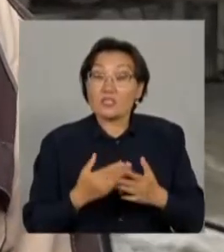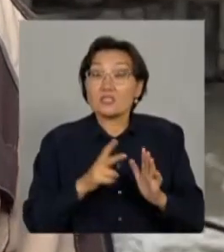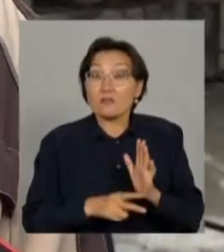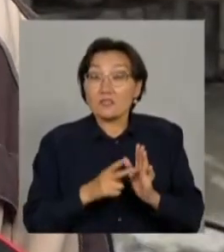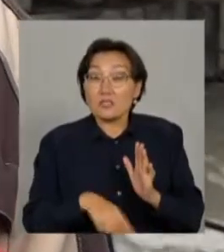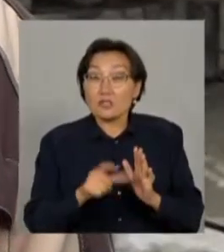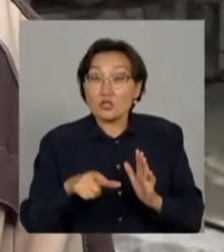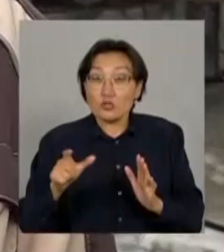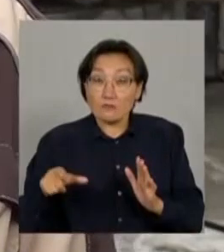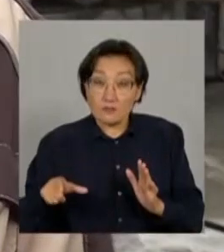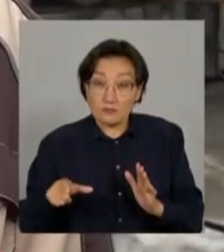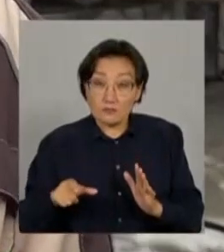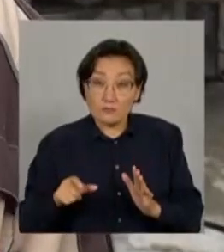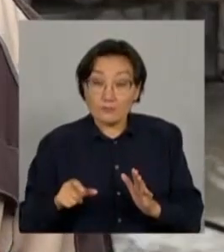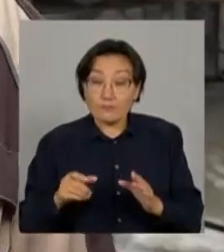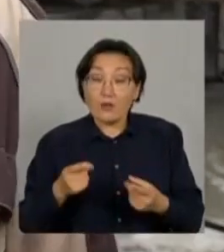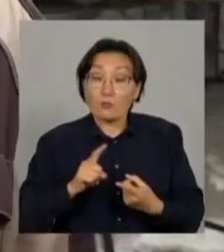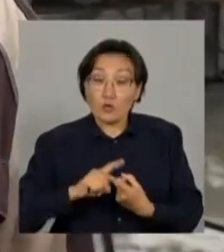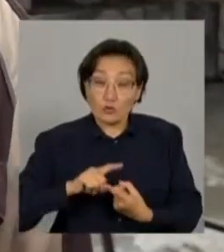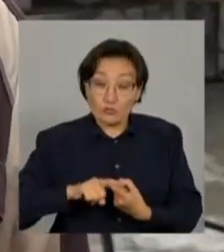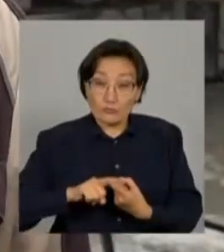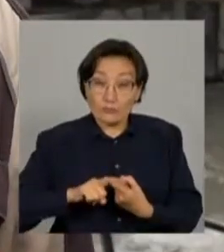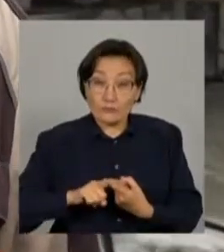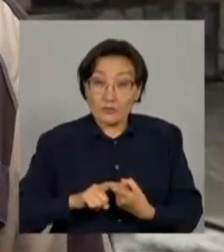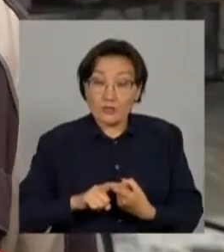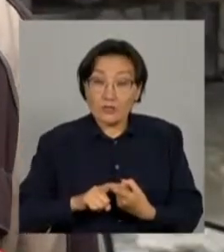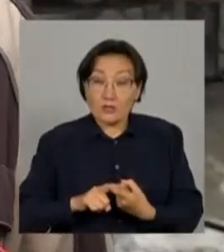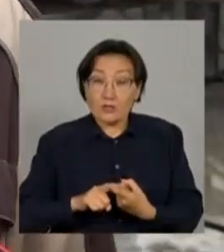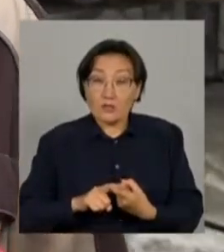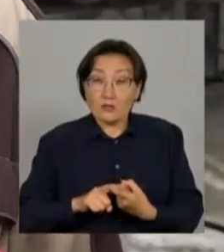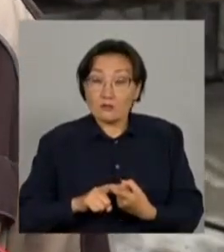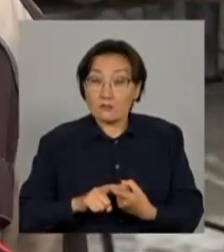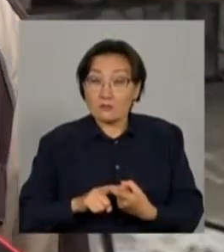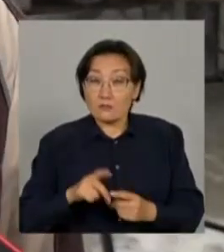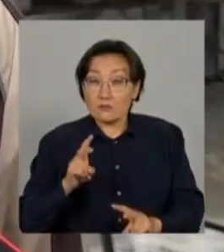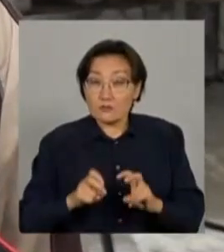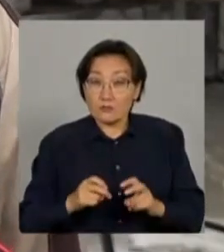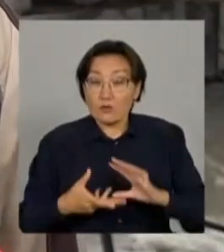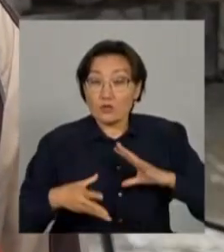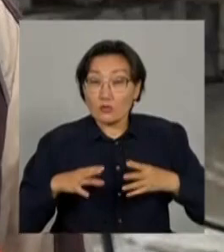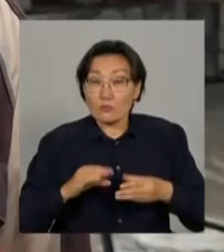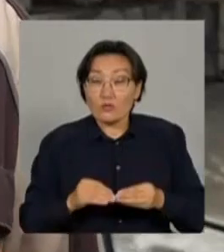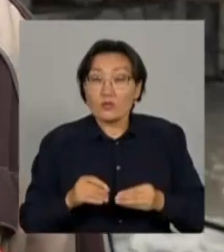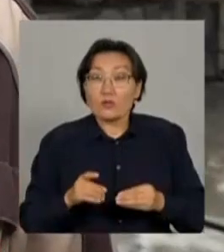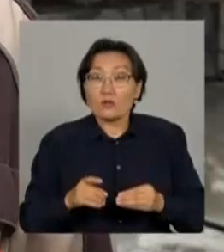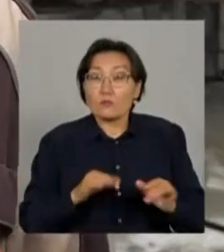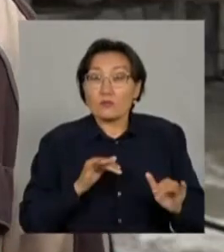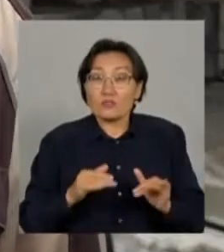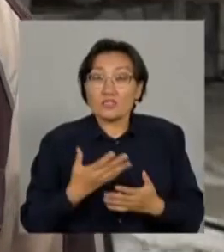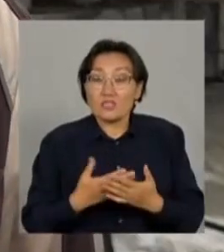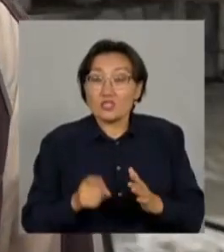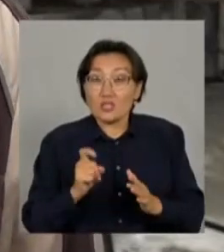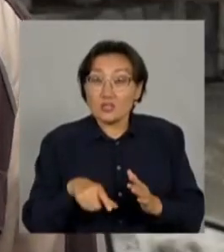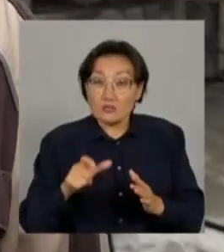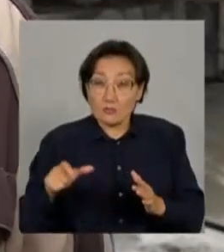70 человек. Ну, плюс завод, плюс вообще в общей сложности задействовано порядка 100